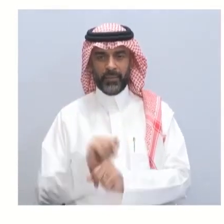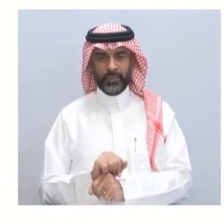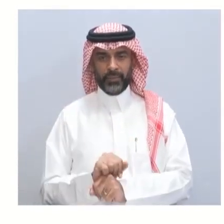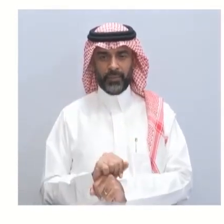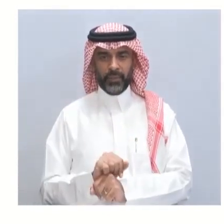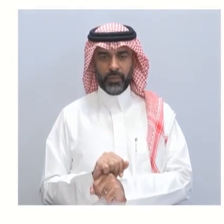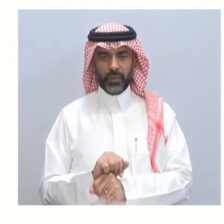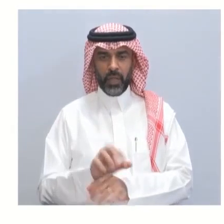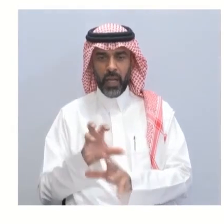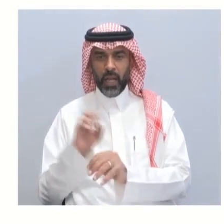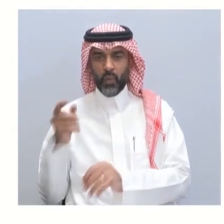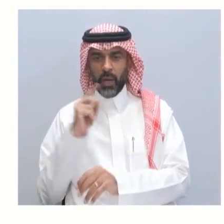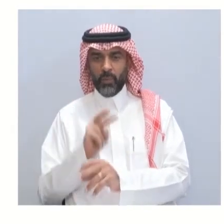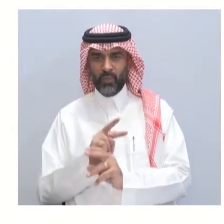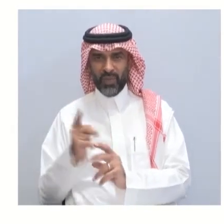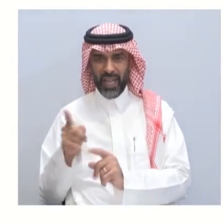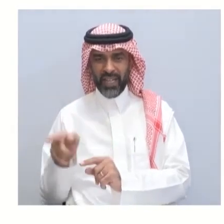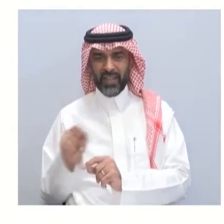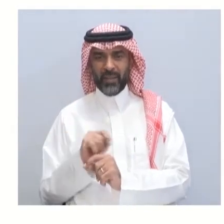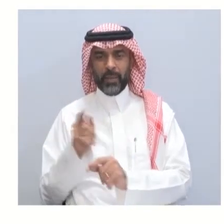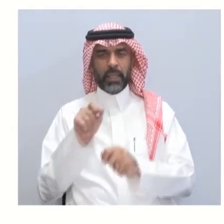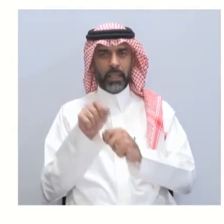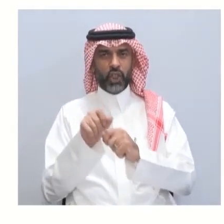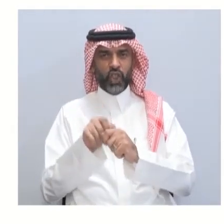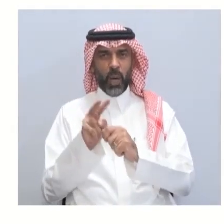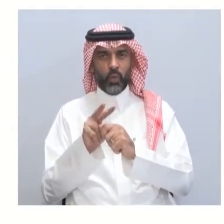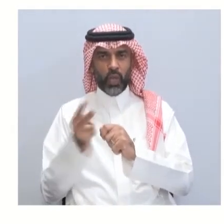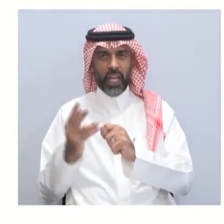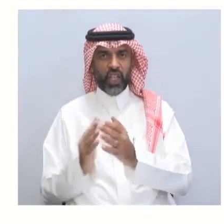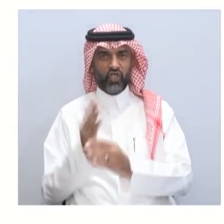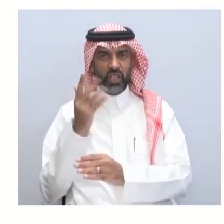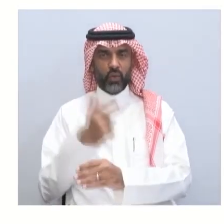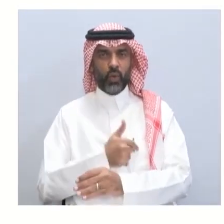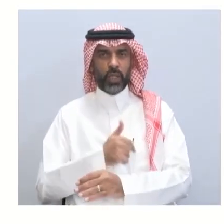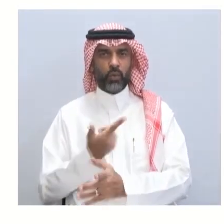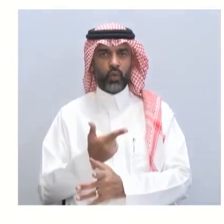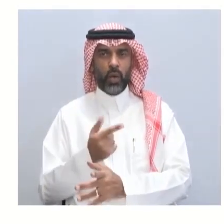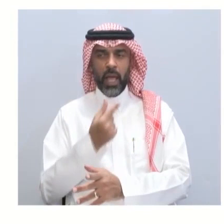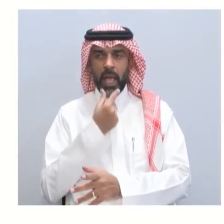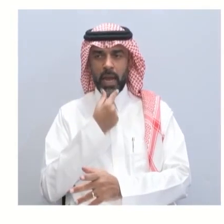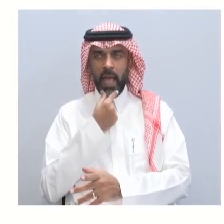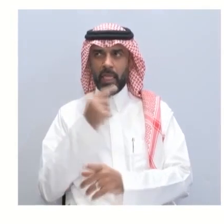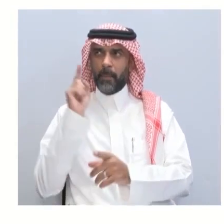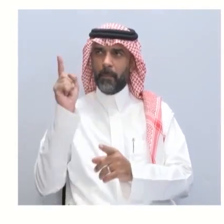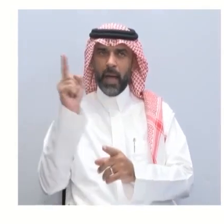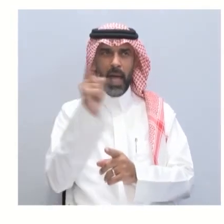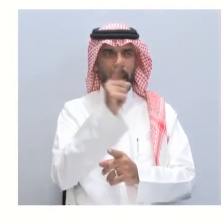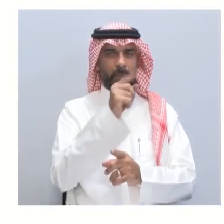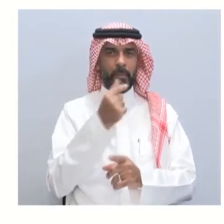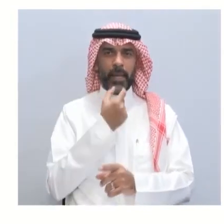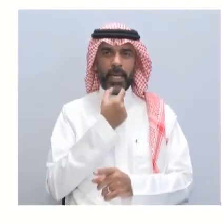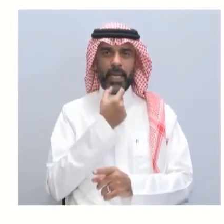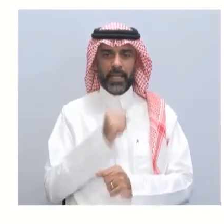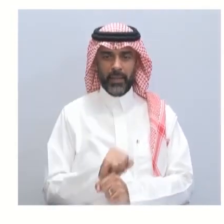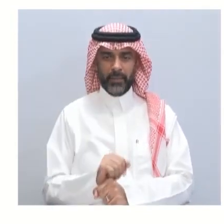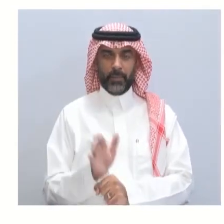فيرل متغيرات ناخذ انشاء متغير جديد ونسميه رياض هايلايت انجلش